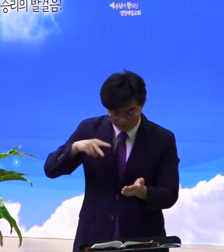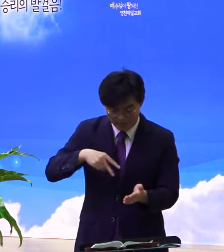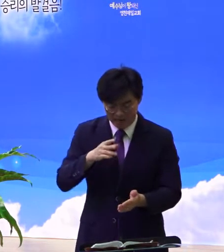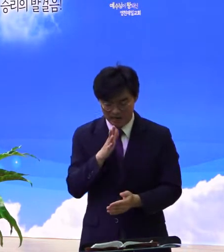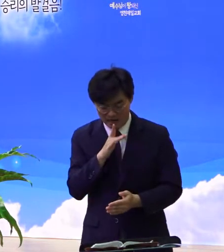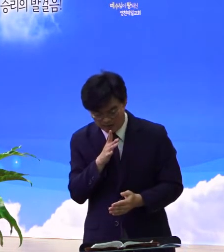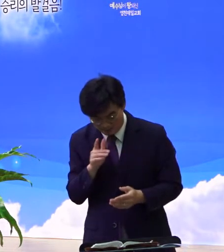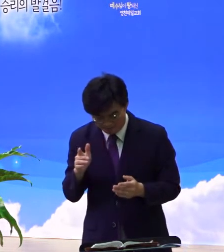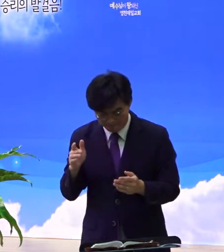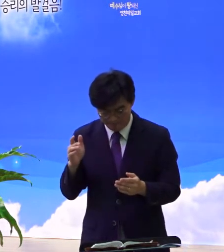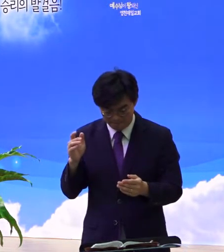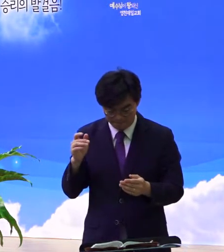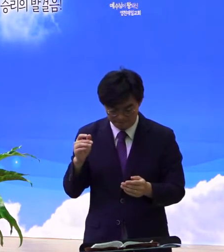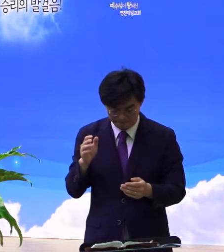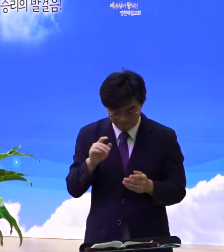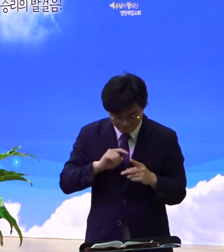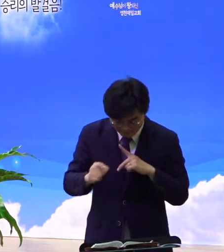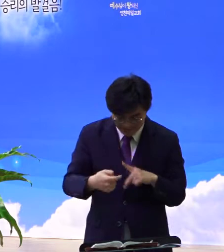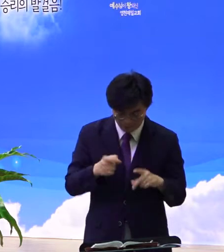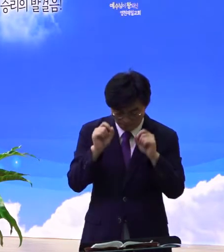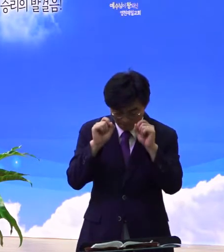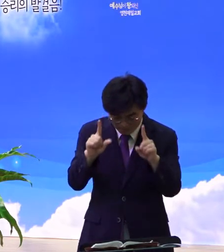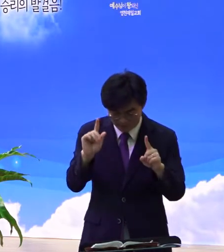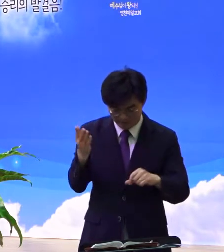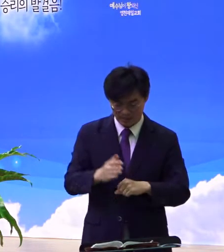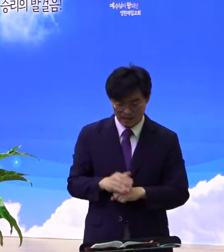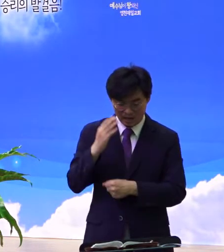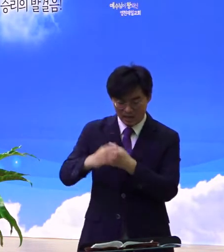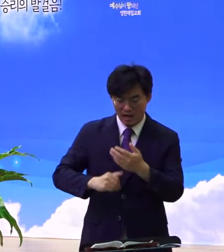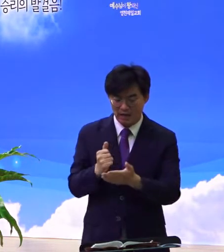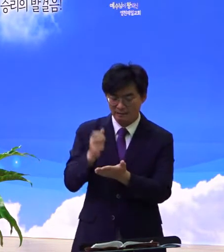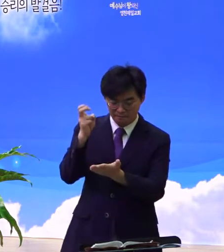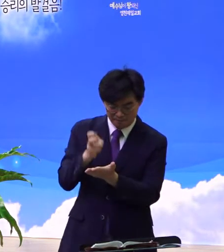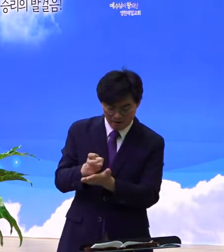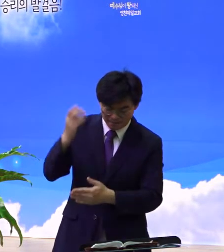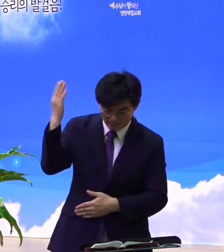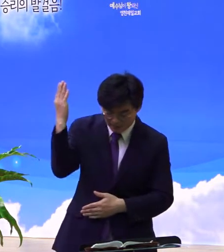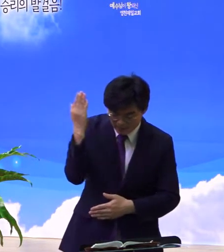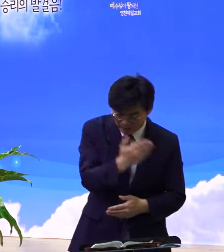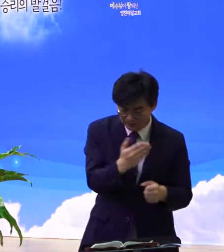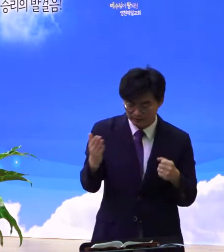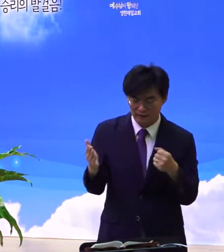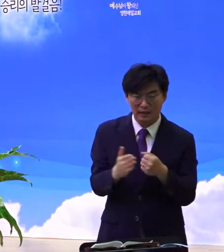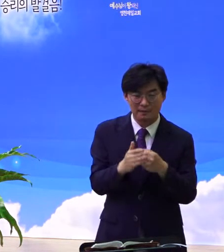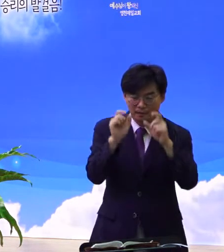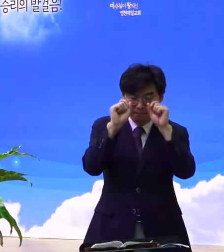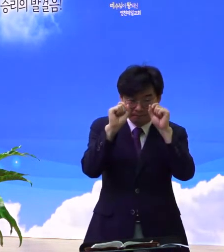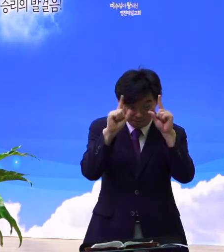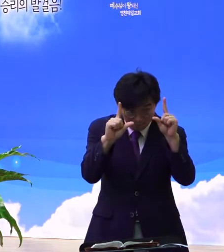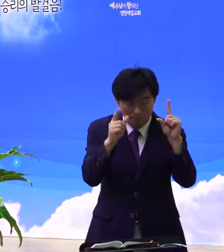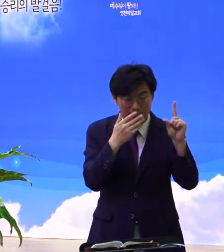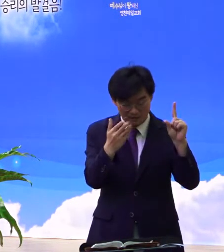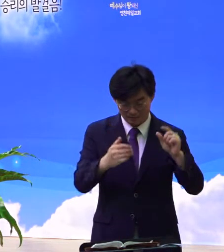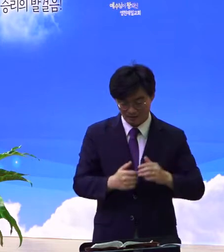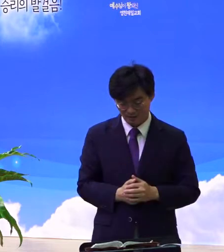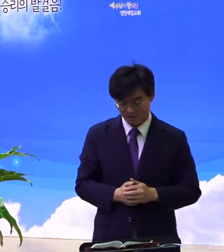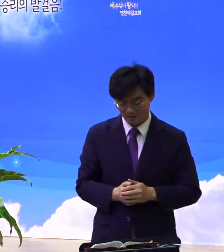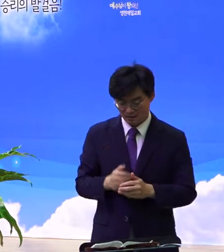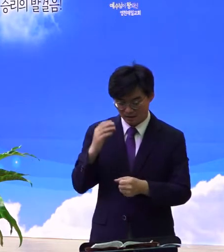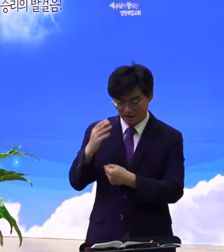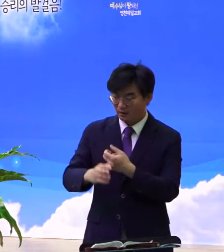계명은 순결하여 눈을 밝게 하시도다. 하나님의 말씀은 순결하여서